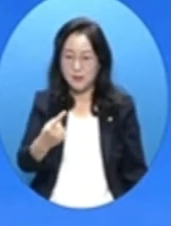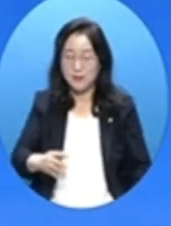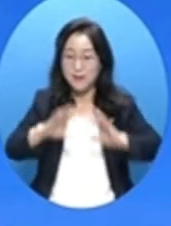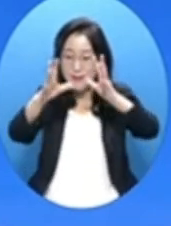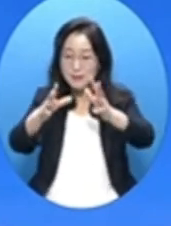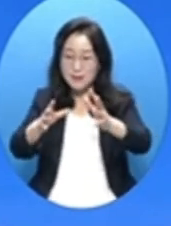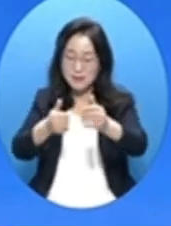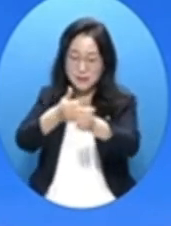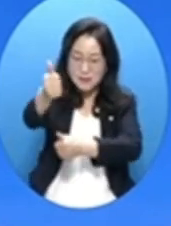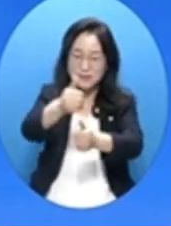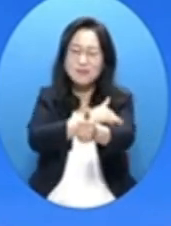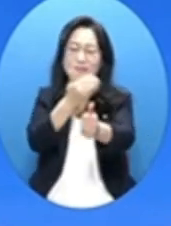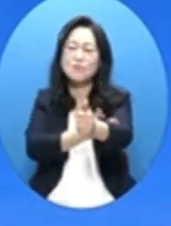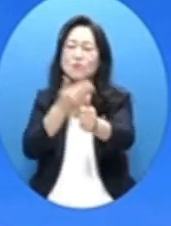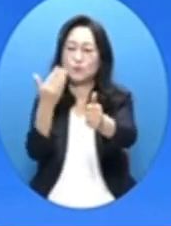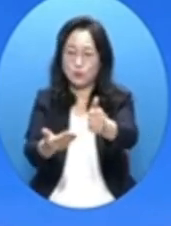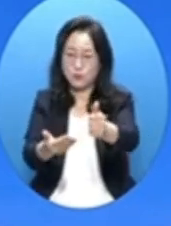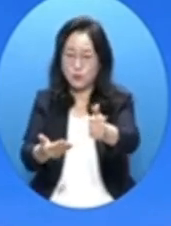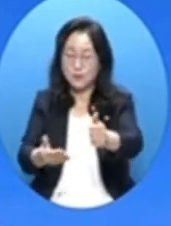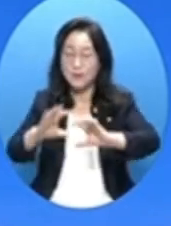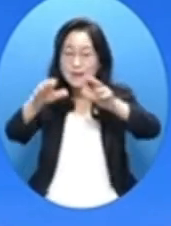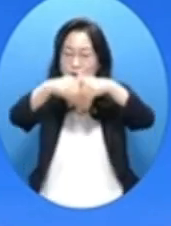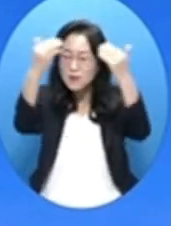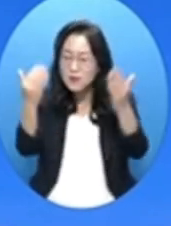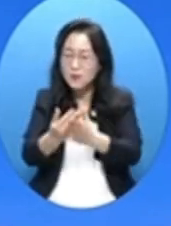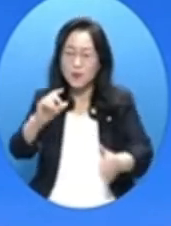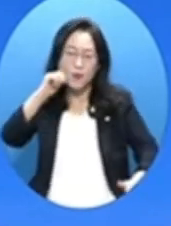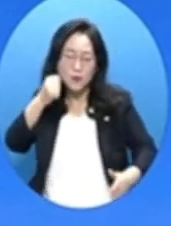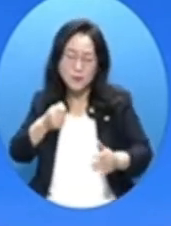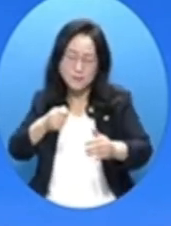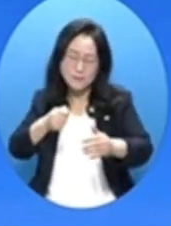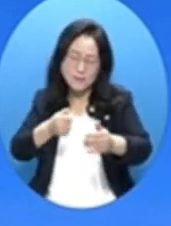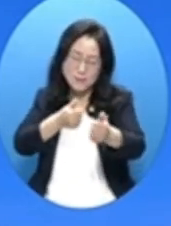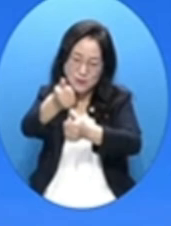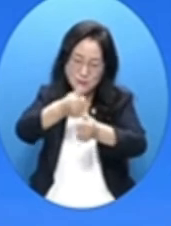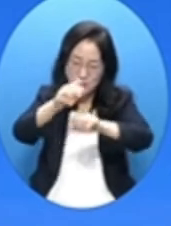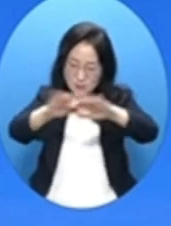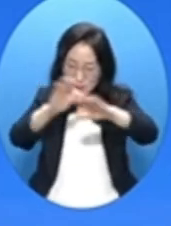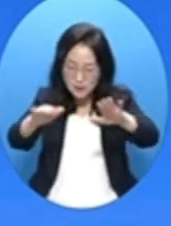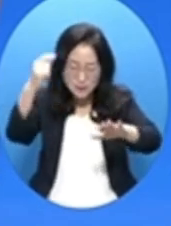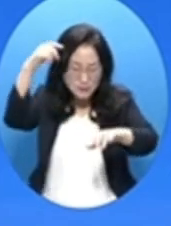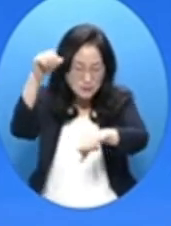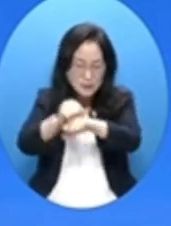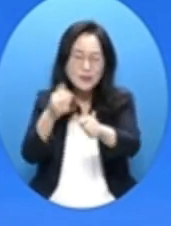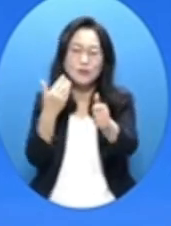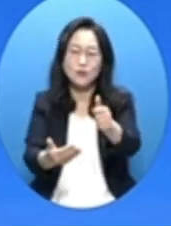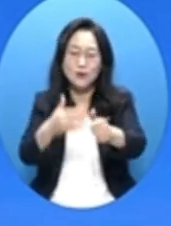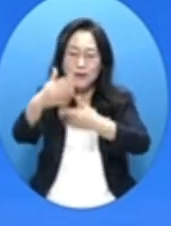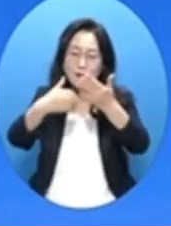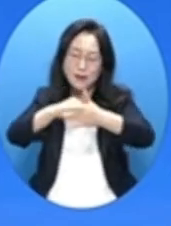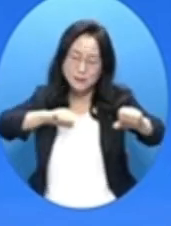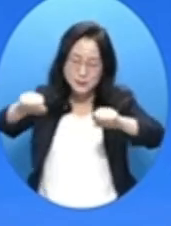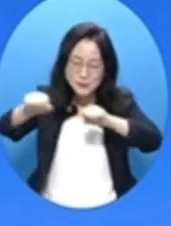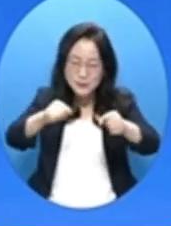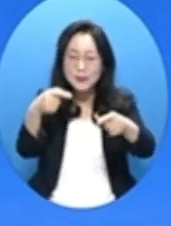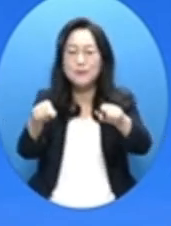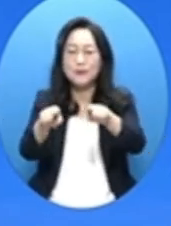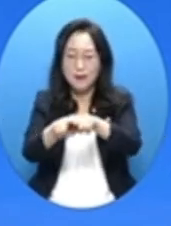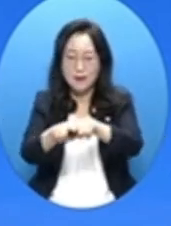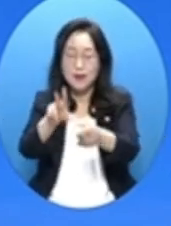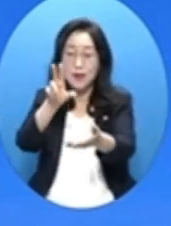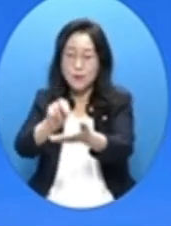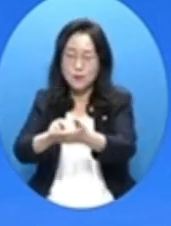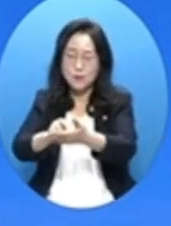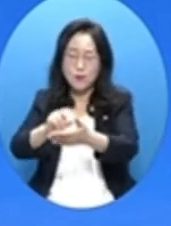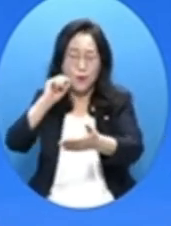있는 능력을 주시고 세상의 모든 어려움을 해결할 수 있는 지혜를 주시고 하나님의 역사로 함께하여 주셔서 우리가 문제 많고 어려움